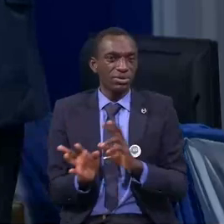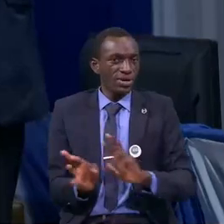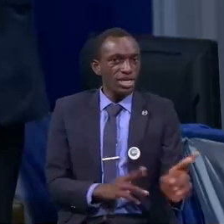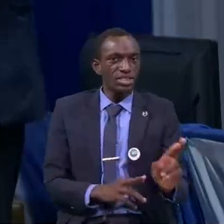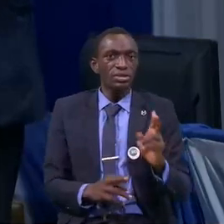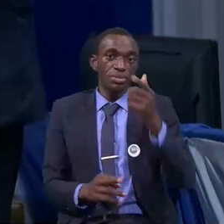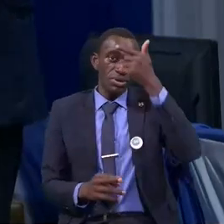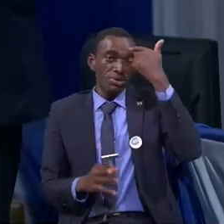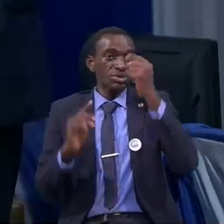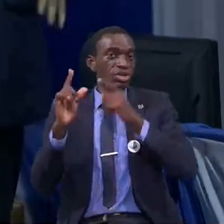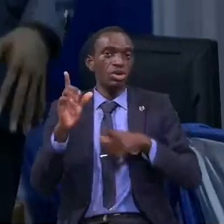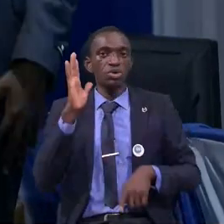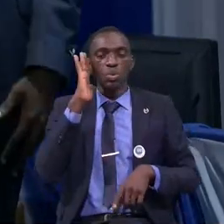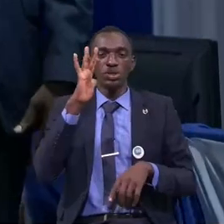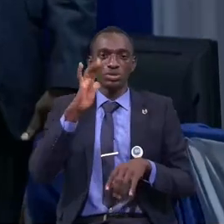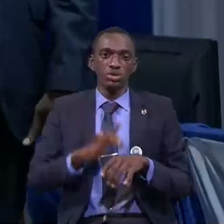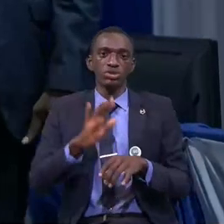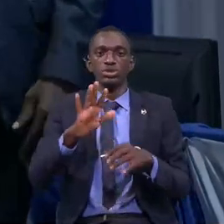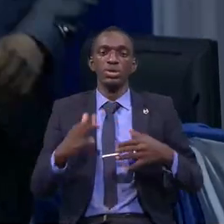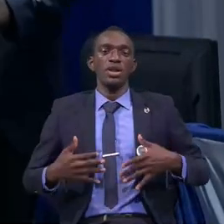Parce que le Seigneur va toucher votre vie.